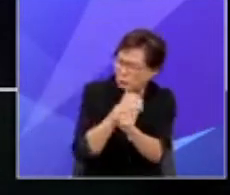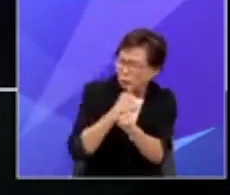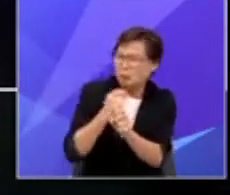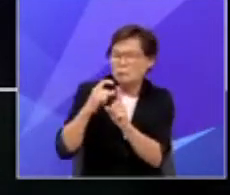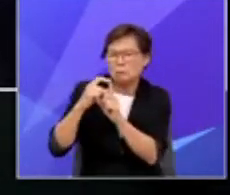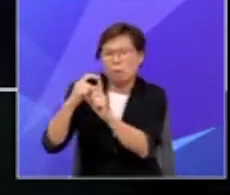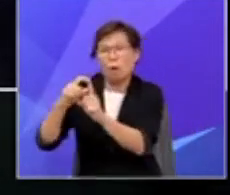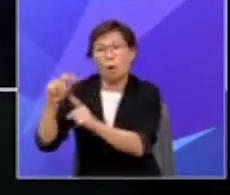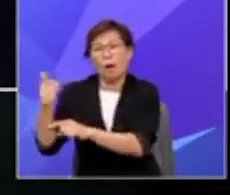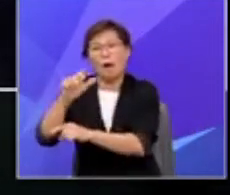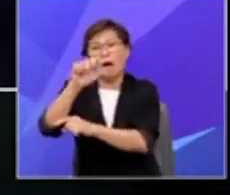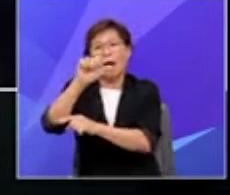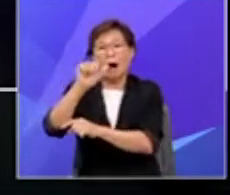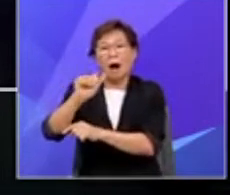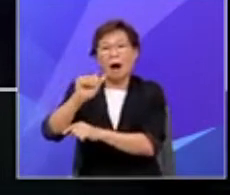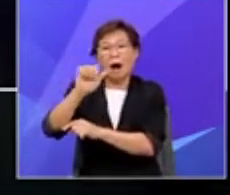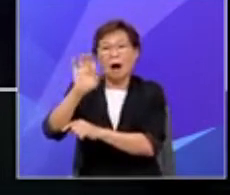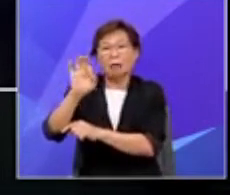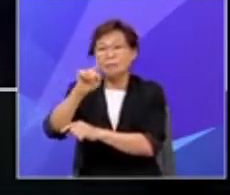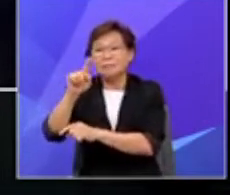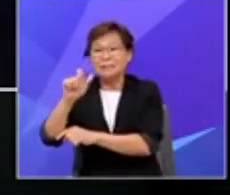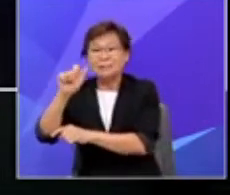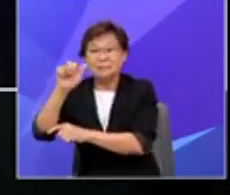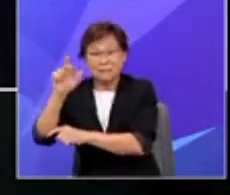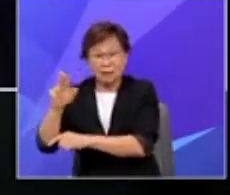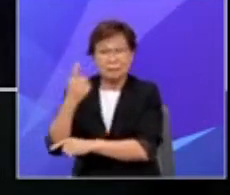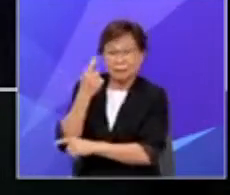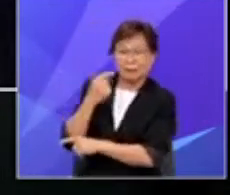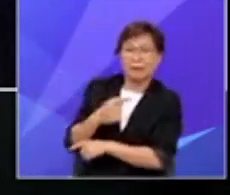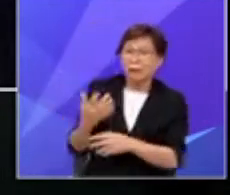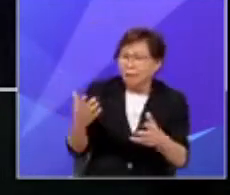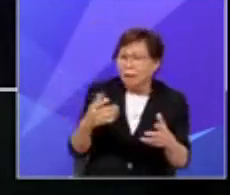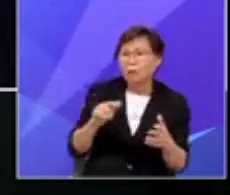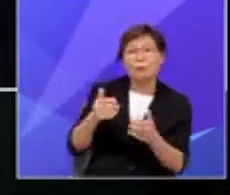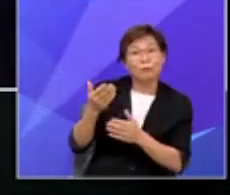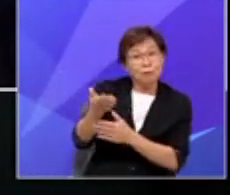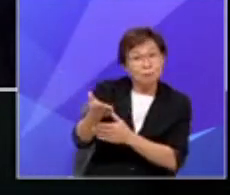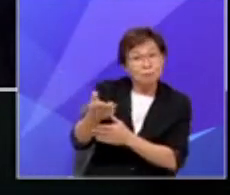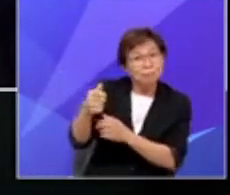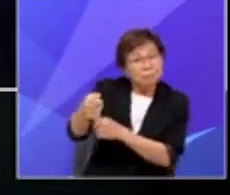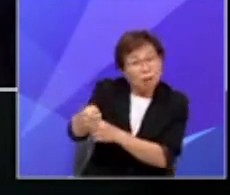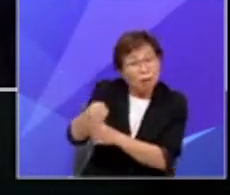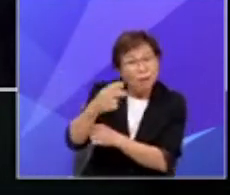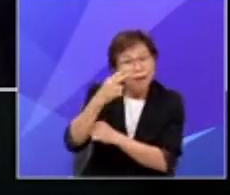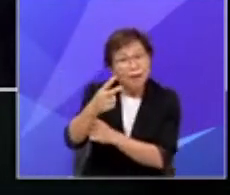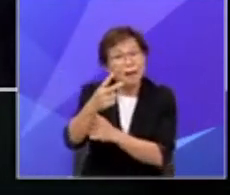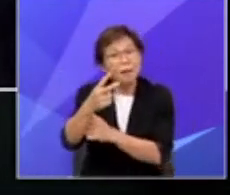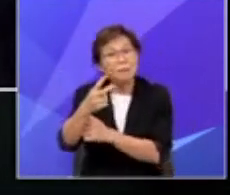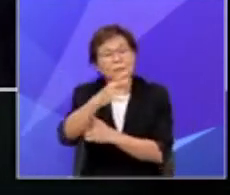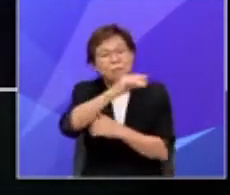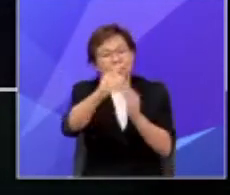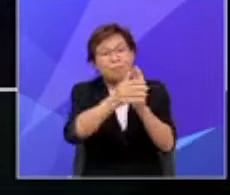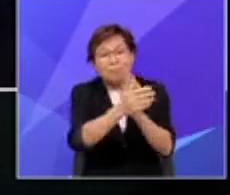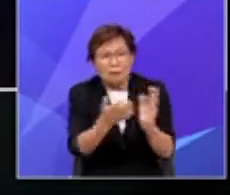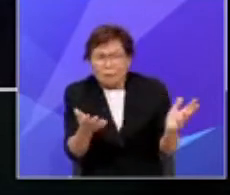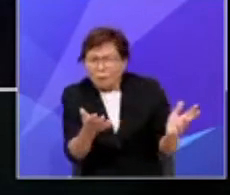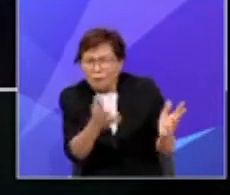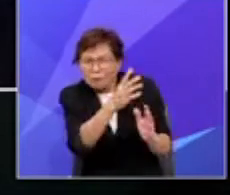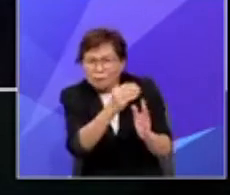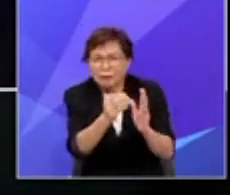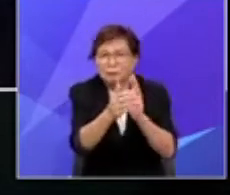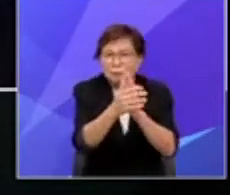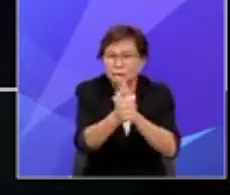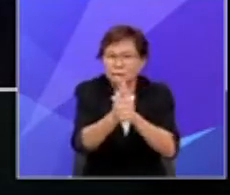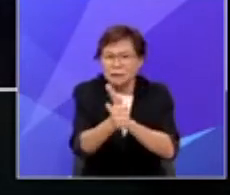disebutkan oleh Hafsah tadi Bagaimana saudari melihat tren dan potensi ekonomi digital